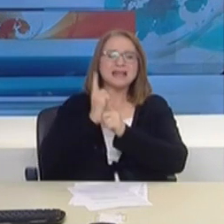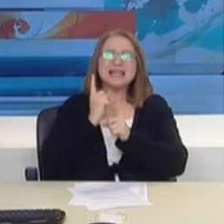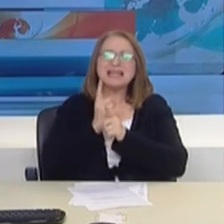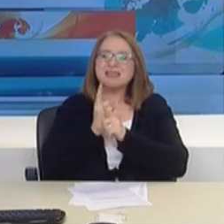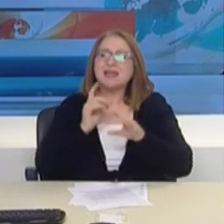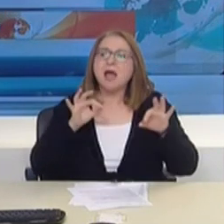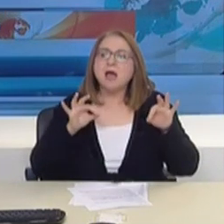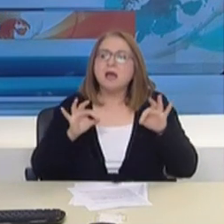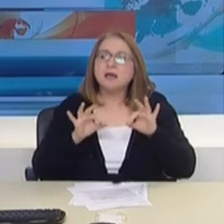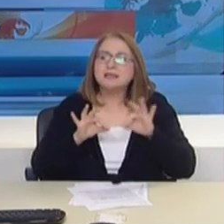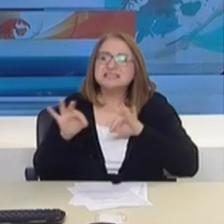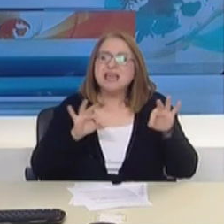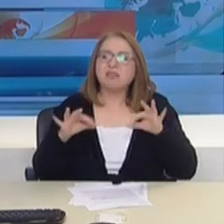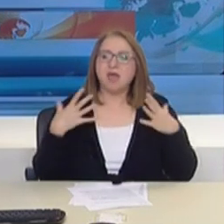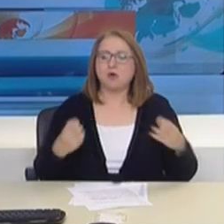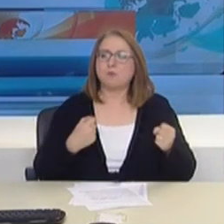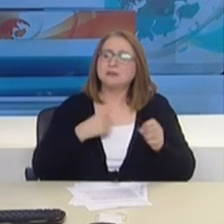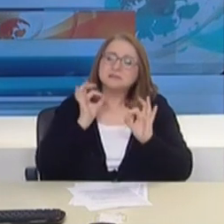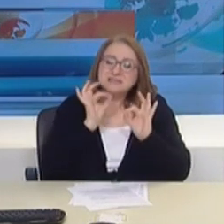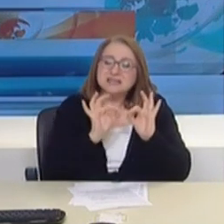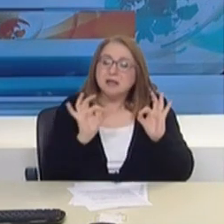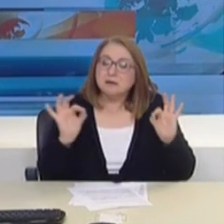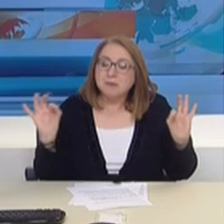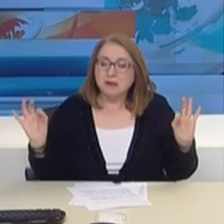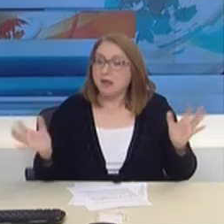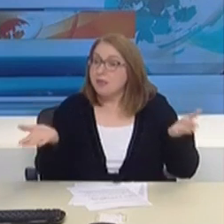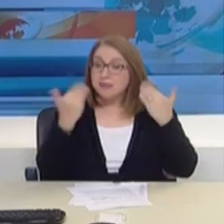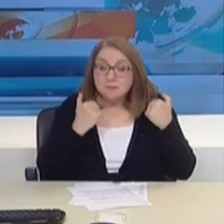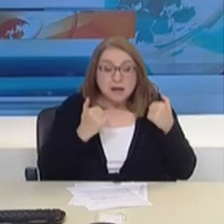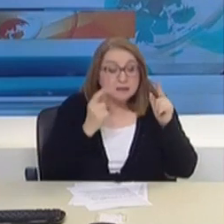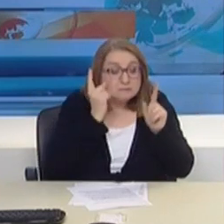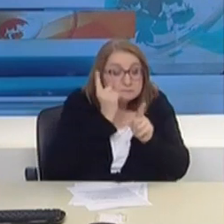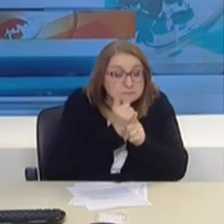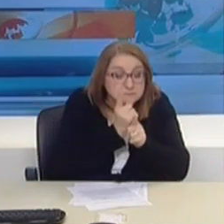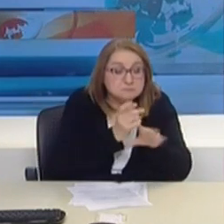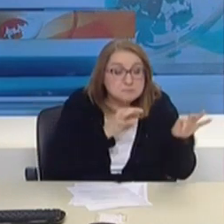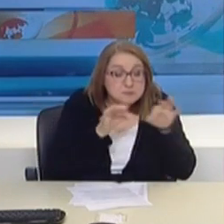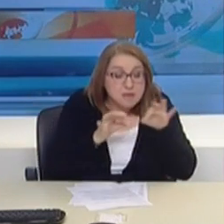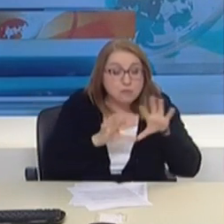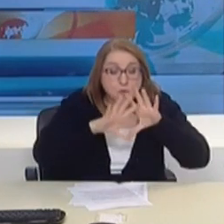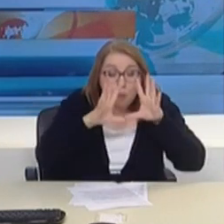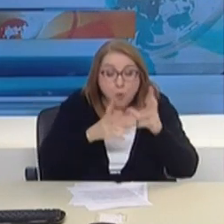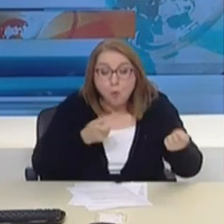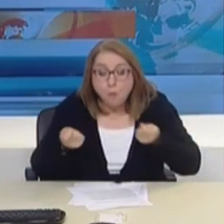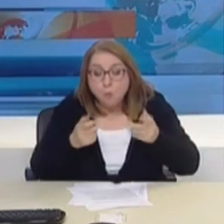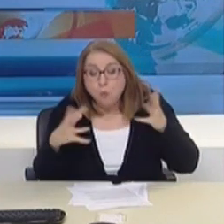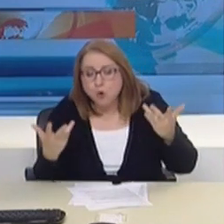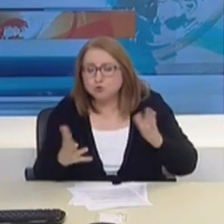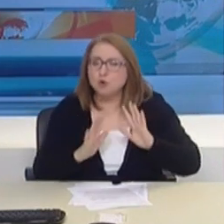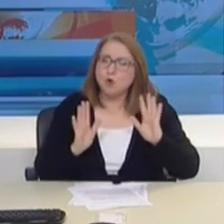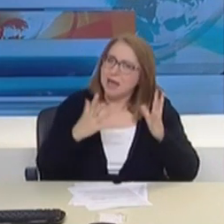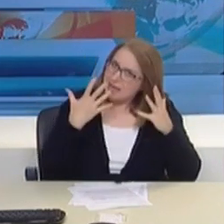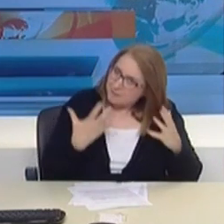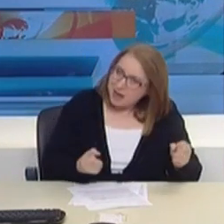ζήτημα του κορονοϊού δεν υπάρχει γενικό σχέδιο για την αντιμετώπιση των αναγκών και την διαχείριση των συνεπειών. Υπάρχουν ειδικά σχέδια